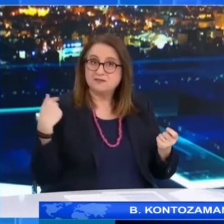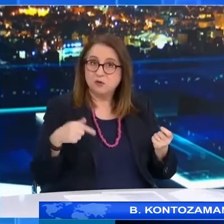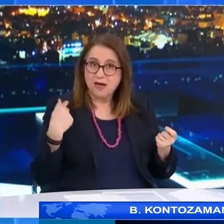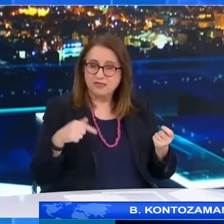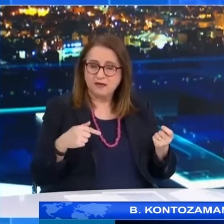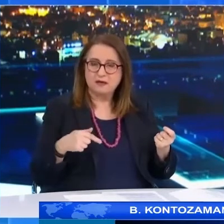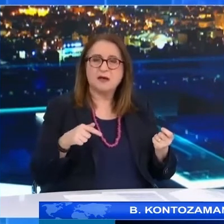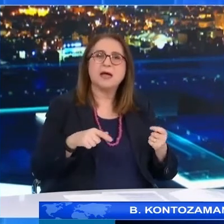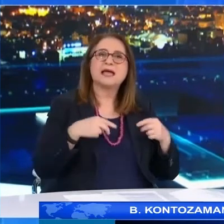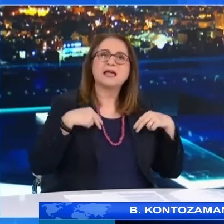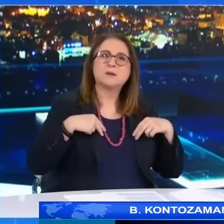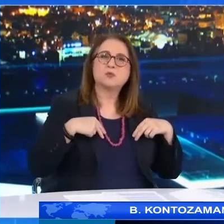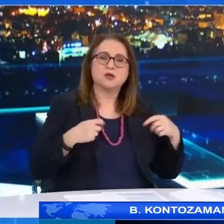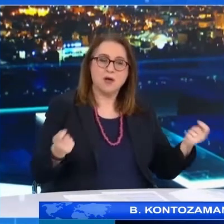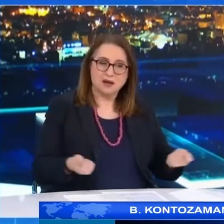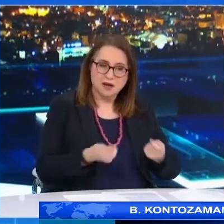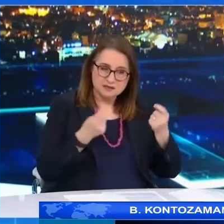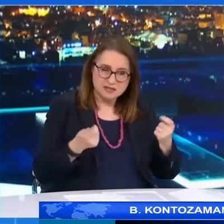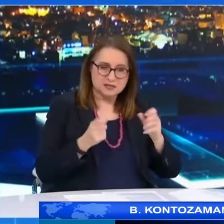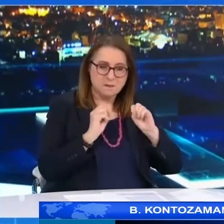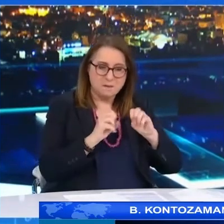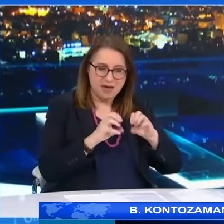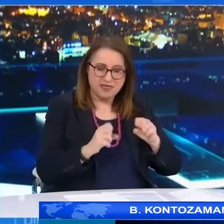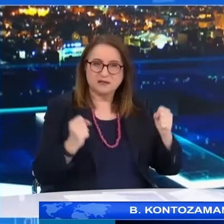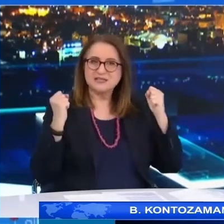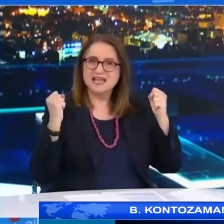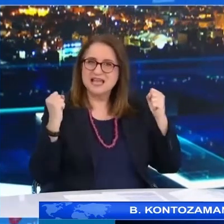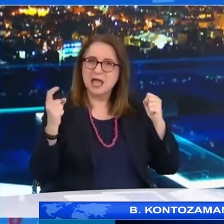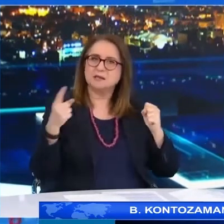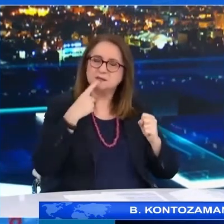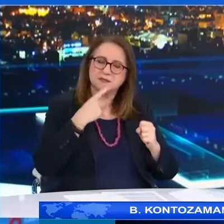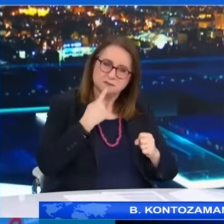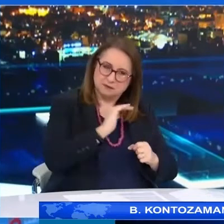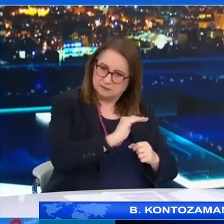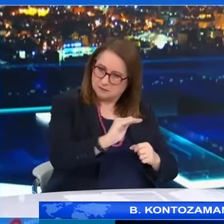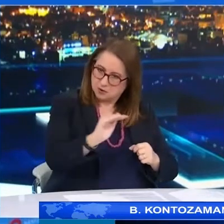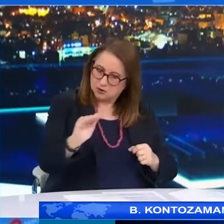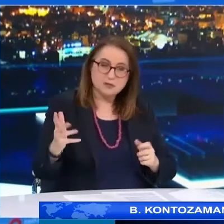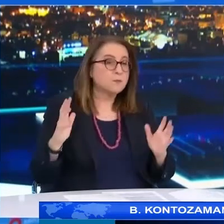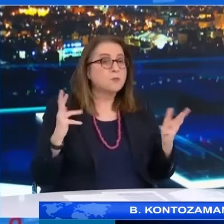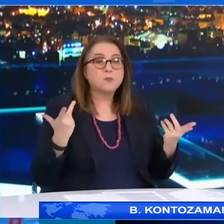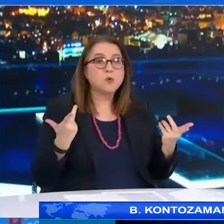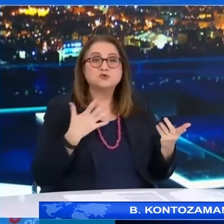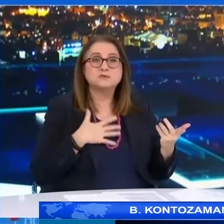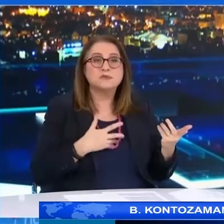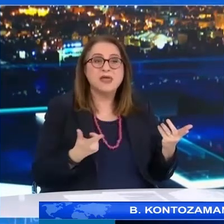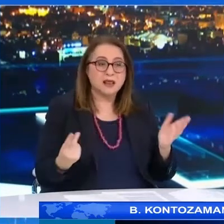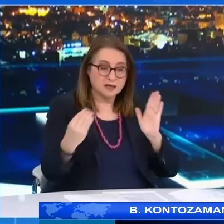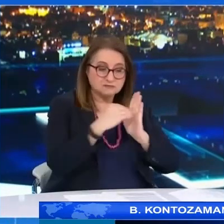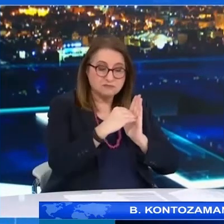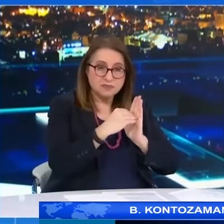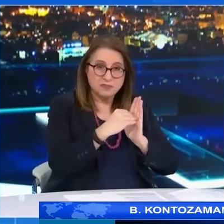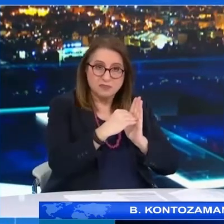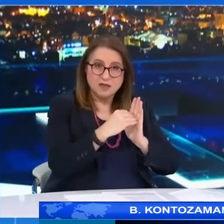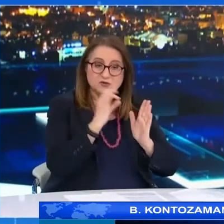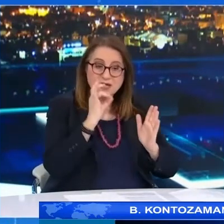Υπουργεία Εργασίας, Παιδείας και Υγείας να ορίσουν τον τρόπο με τον οποίο θα δηλώνεται η διενέργεια των